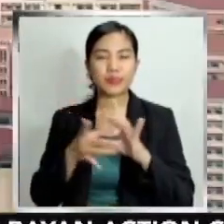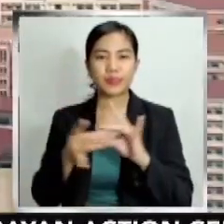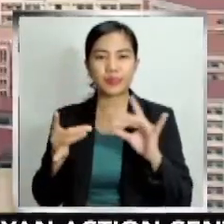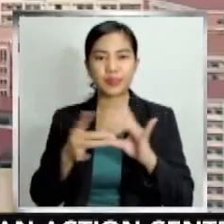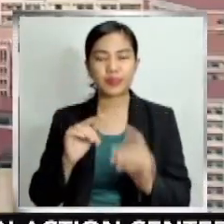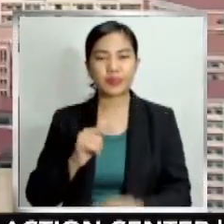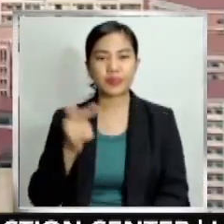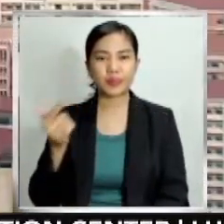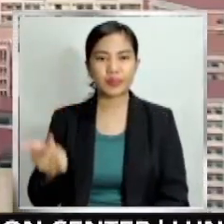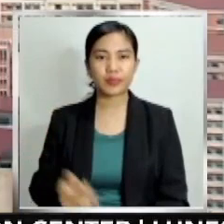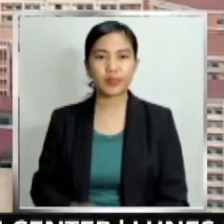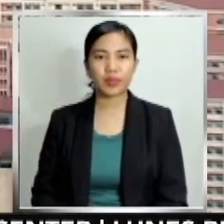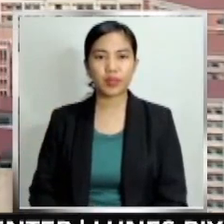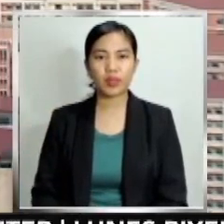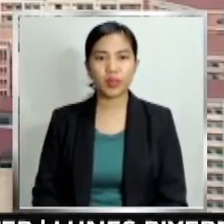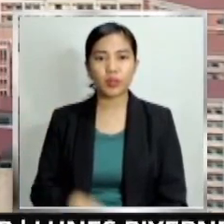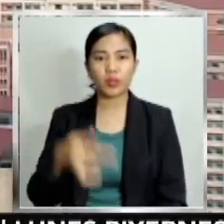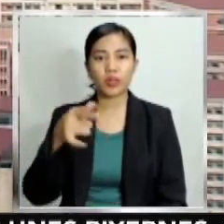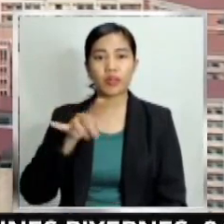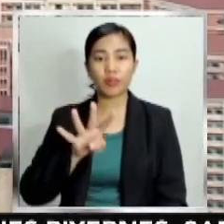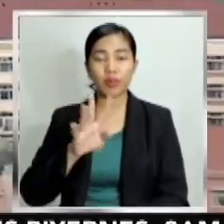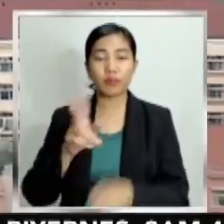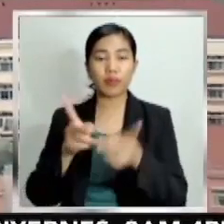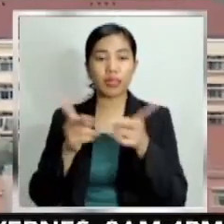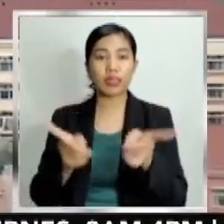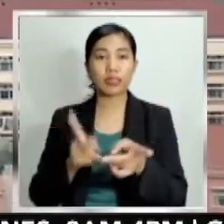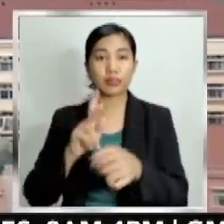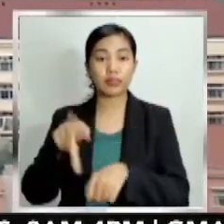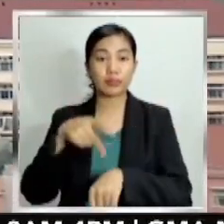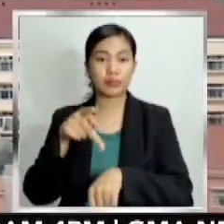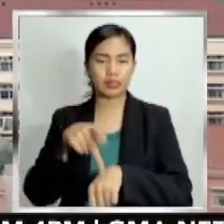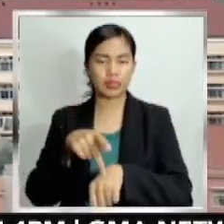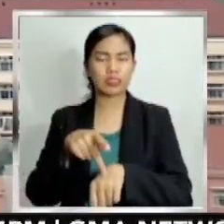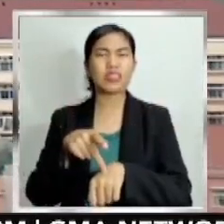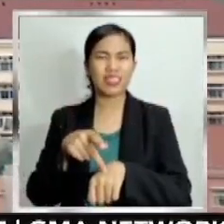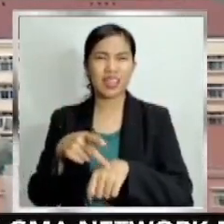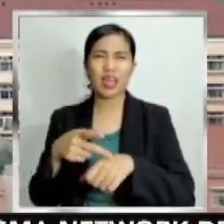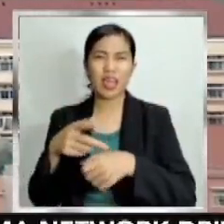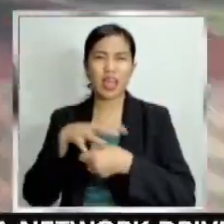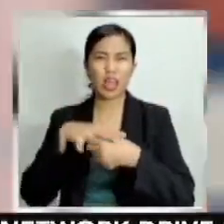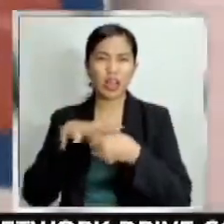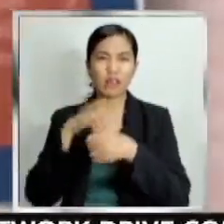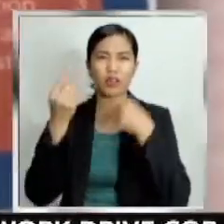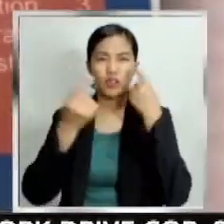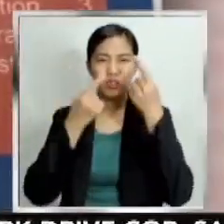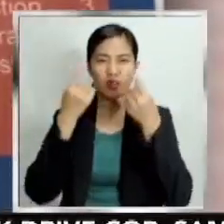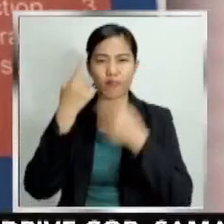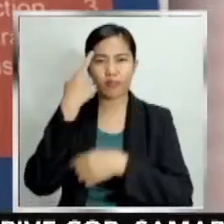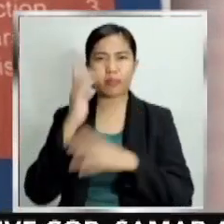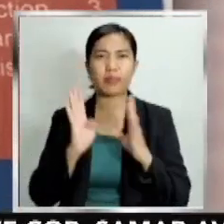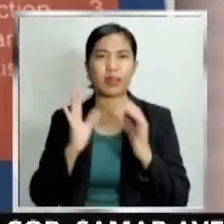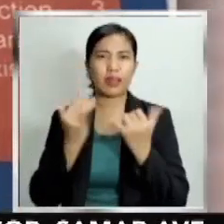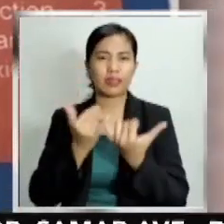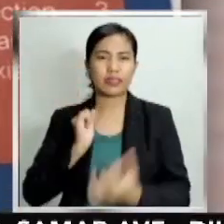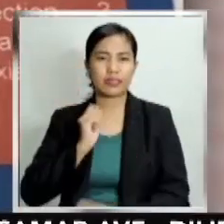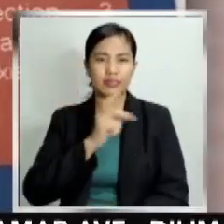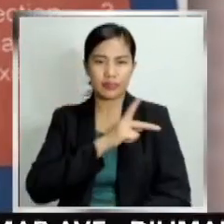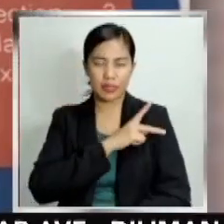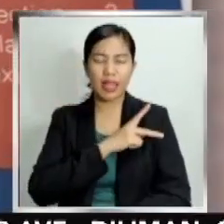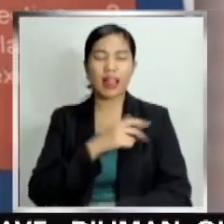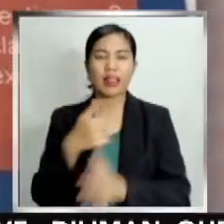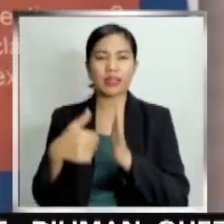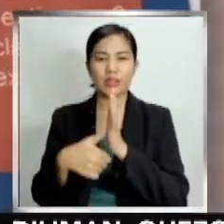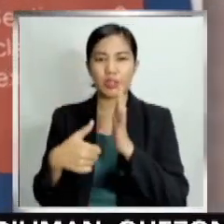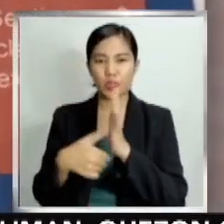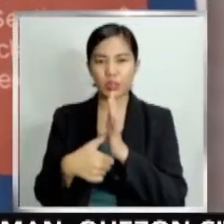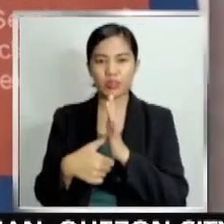27 lugar sa bansa ang itinuturing ng PNP na areas of concern para sa barangay SK elections. Ang mga lugar na ito ay nasa red